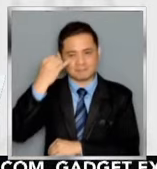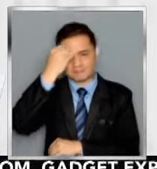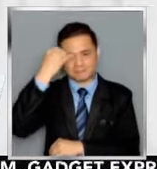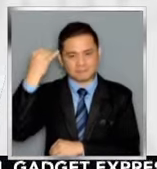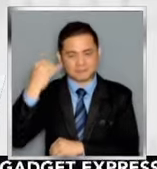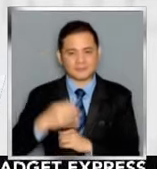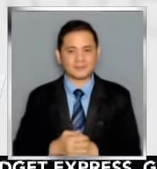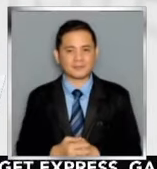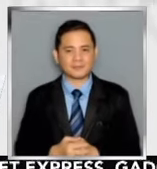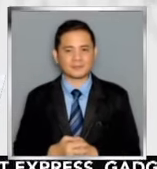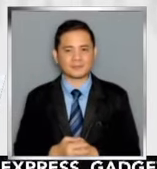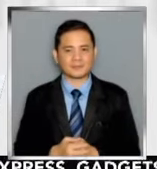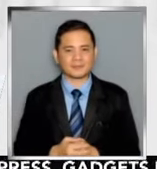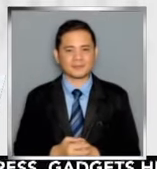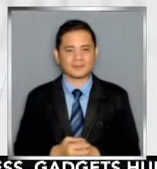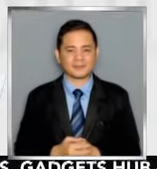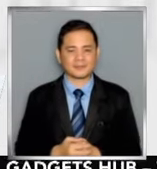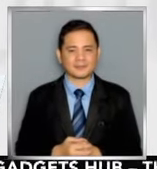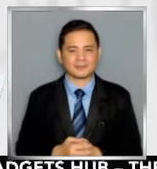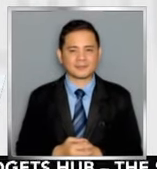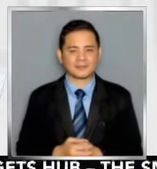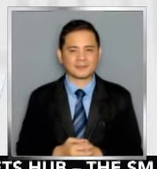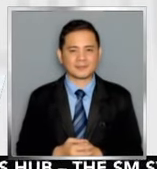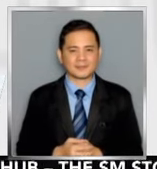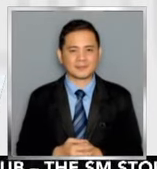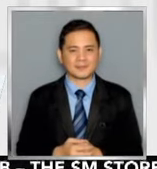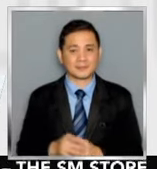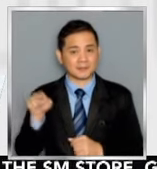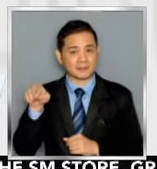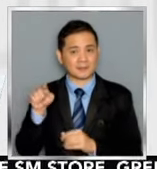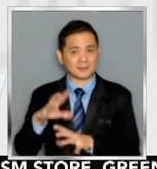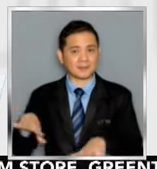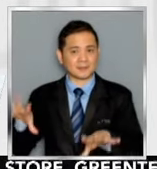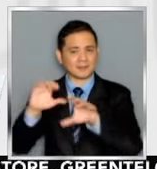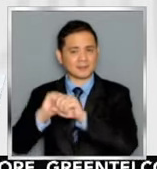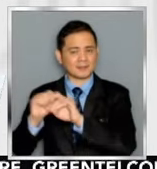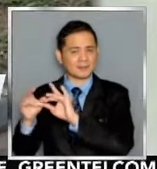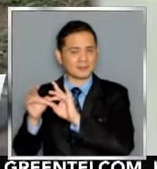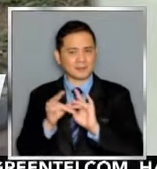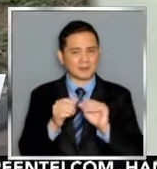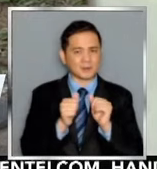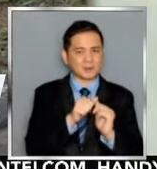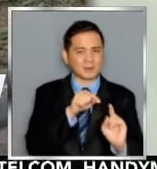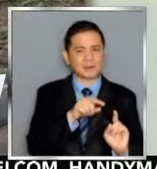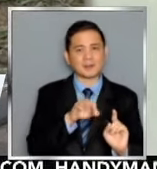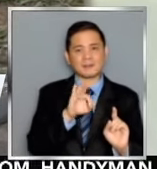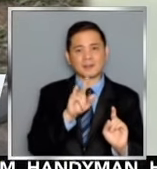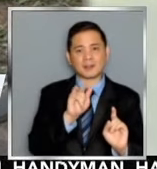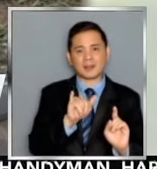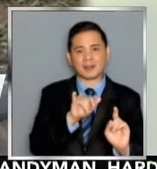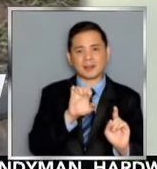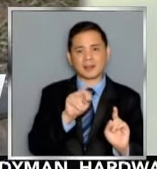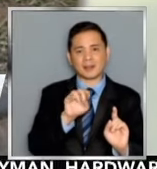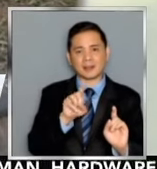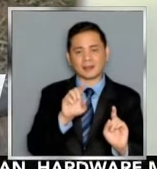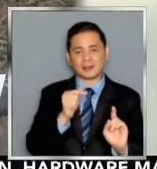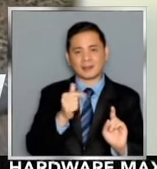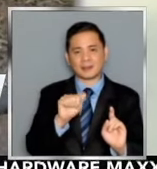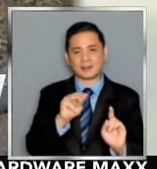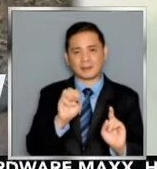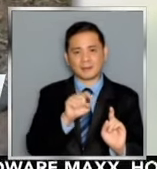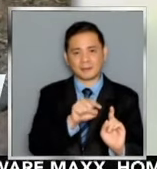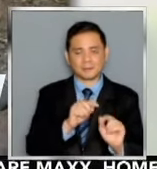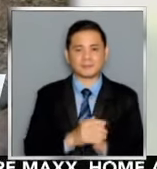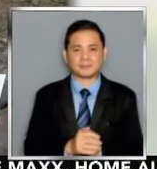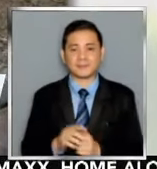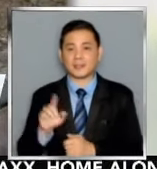hit series, kabilang ang MCI Ending Yarn at Pilay End Game. Sa isang IG post, nagpasalamat si David Licaoco sa